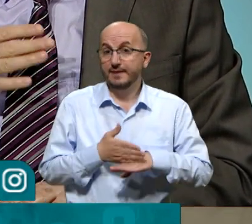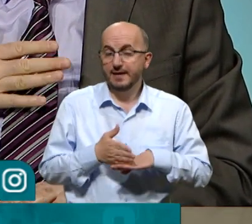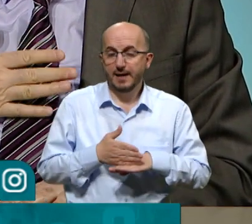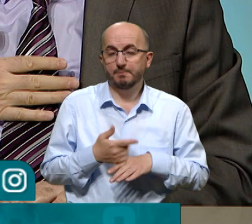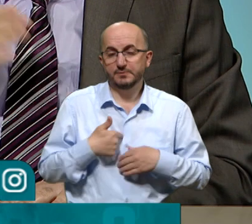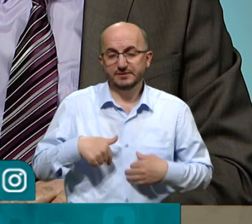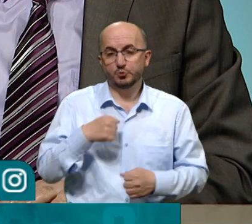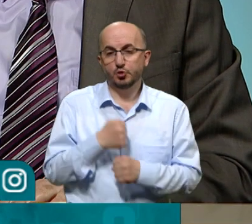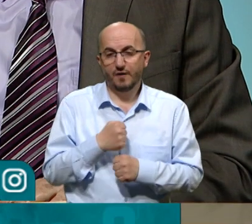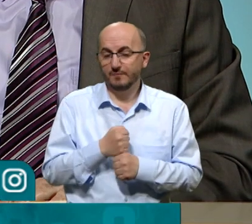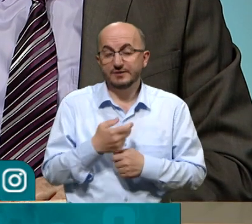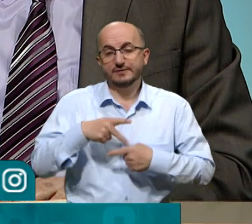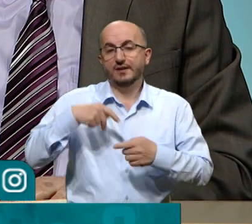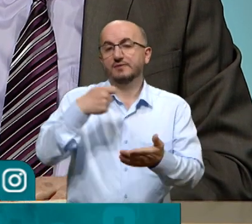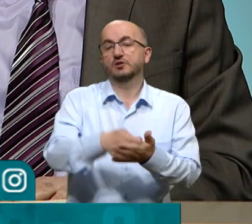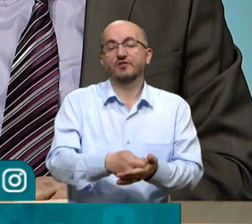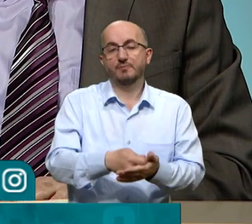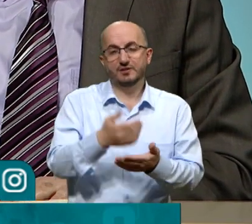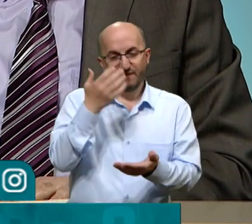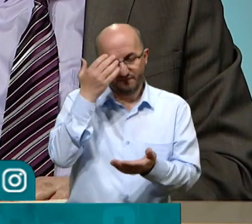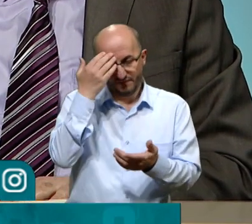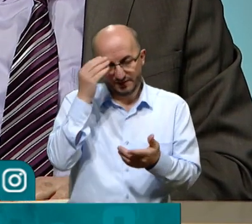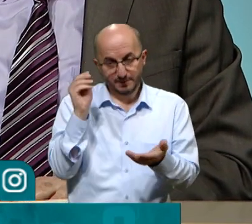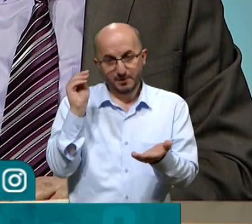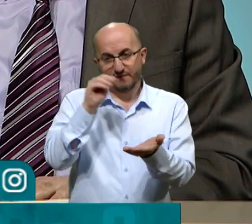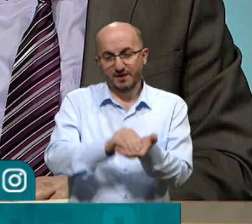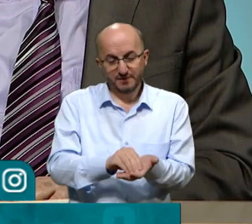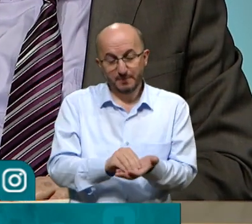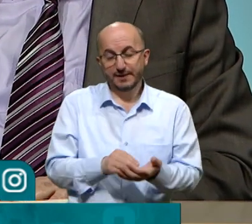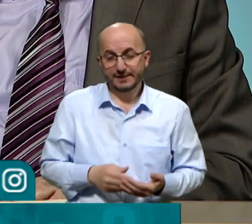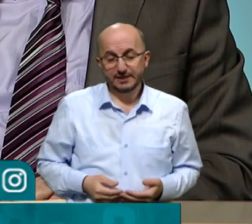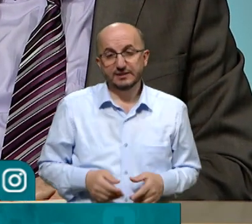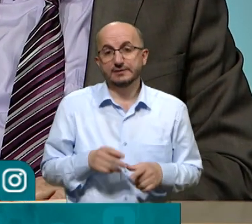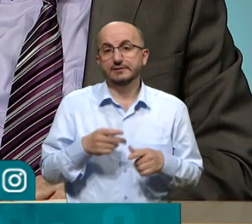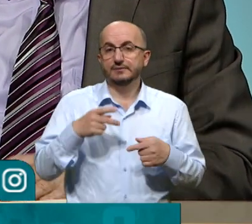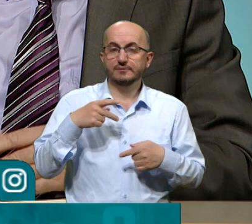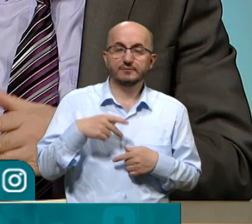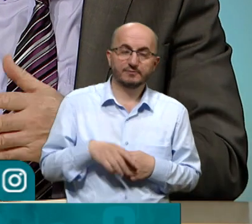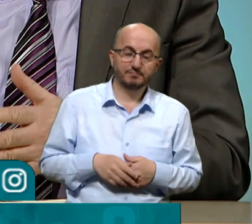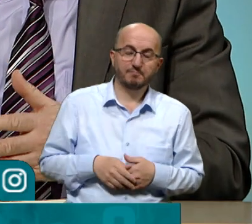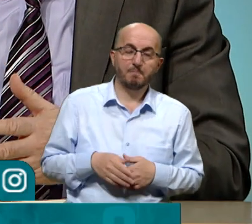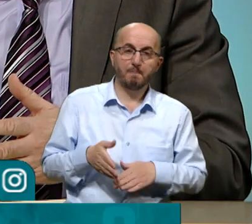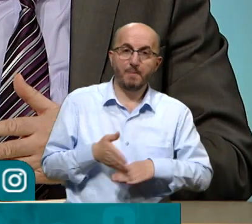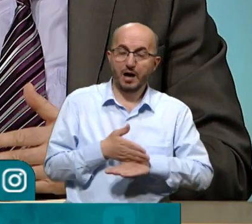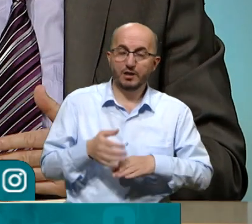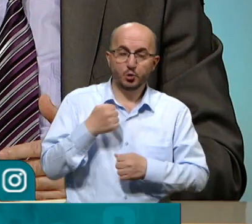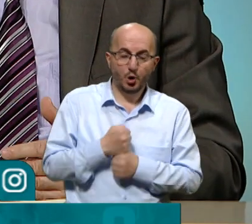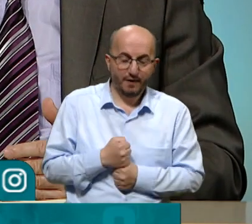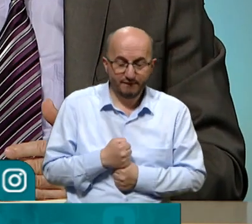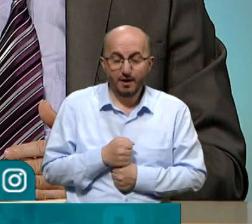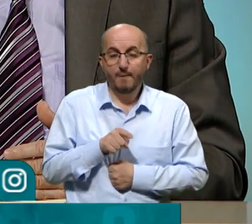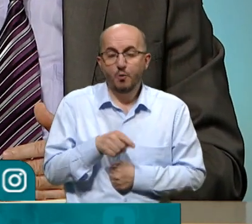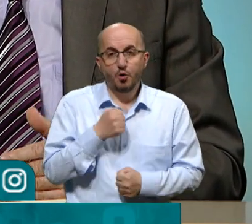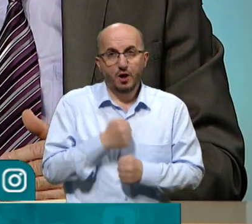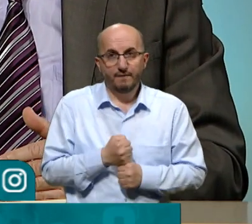Çünkü bizim vazifemiz de zekâtını vermek sadakamız vermek sadaka-i fıtır ımızı vermek vs mali görevlerimiz biz